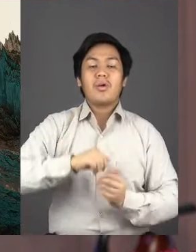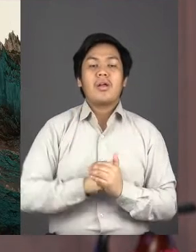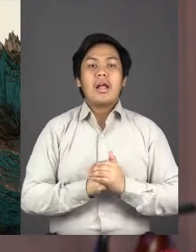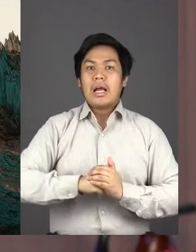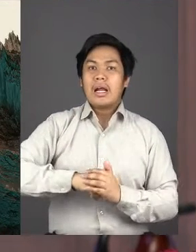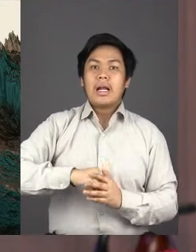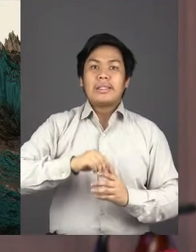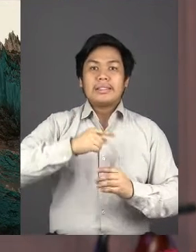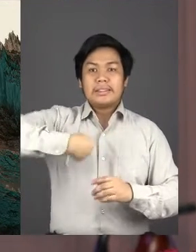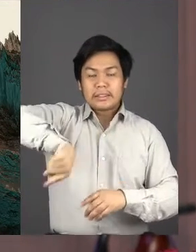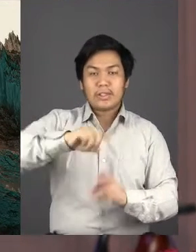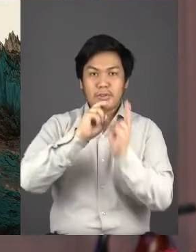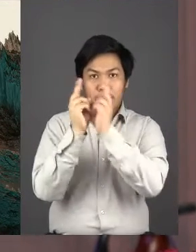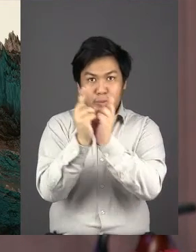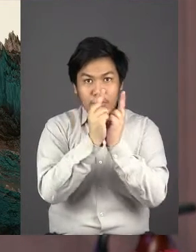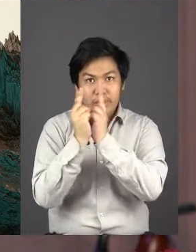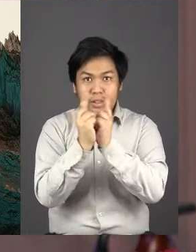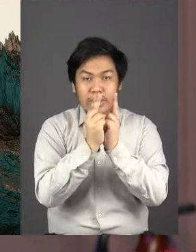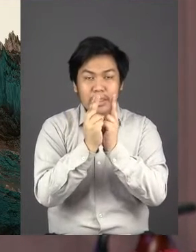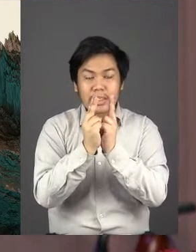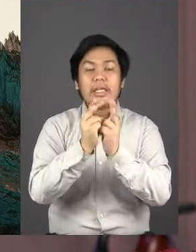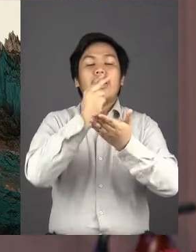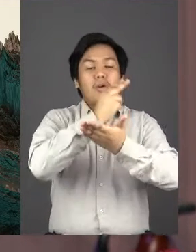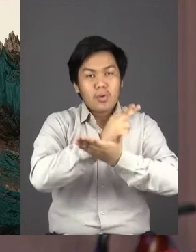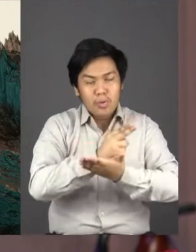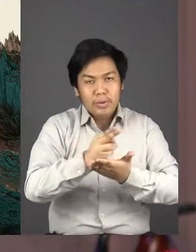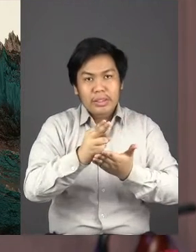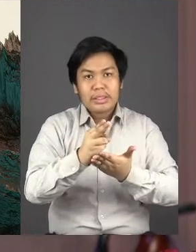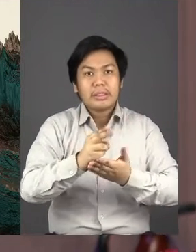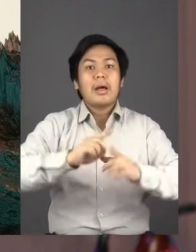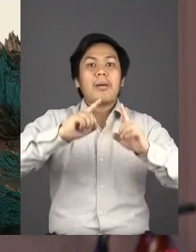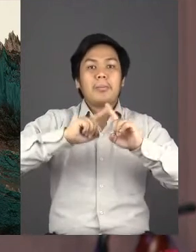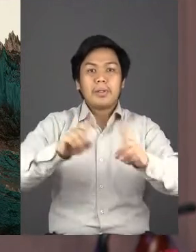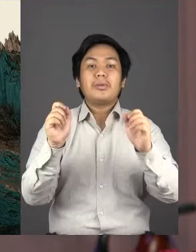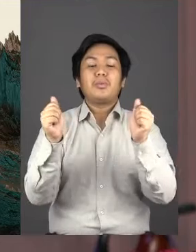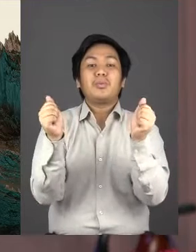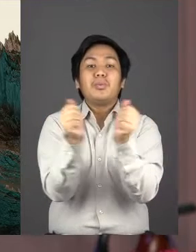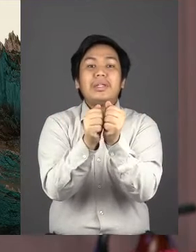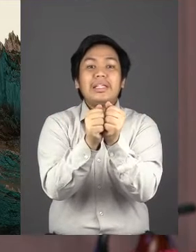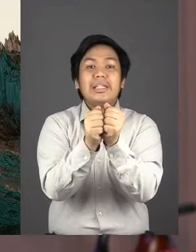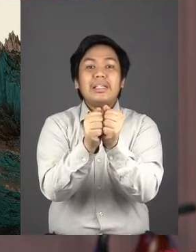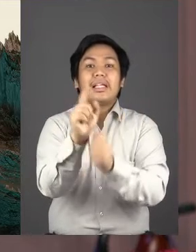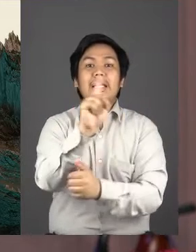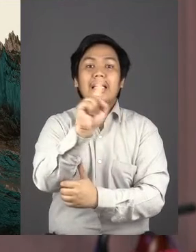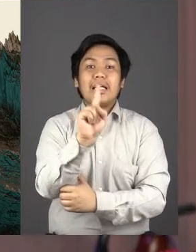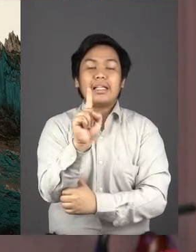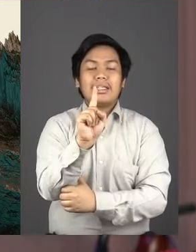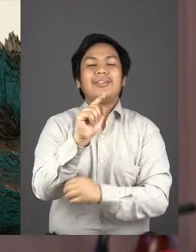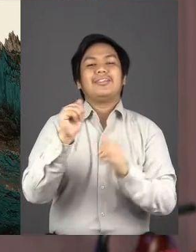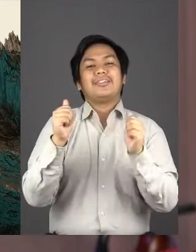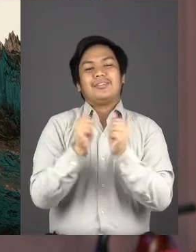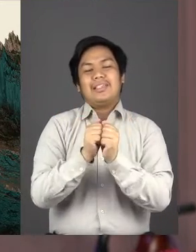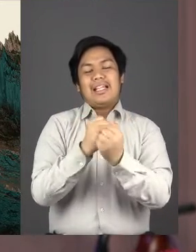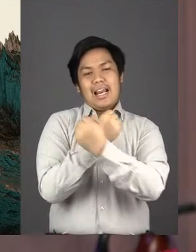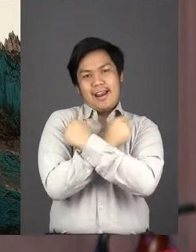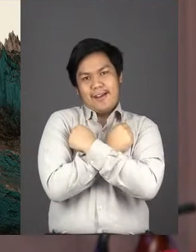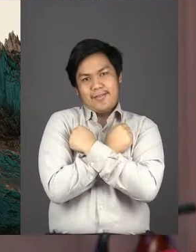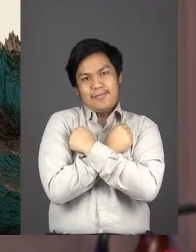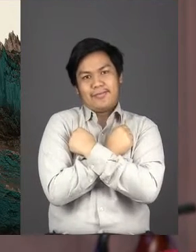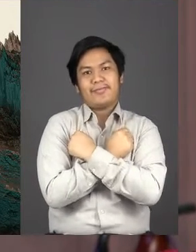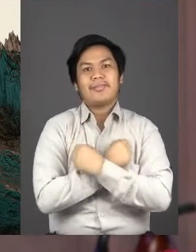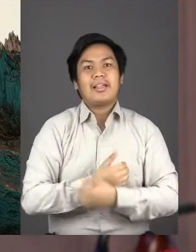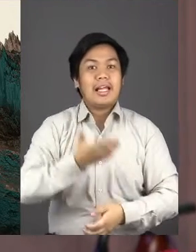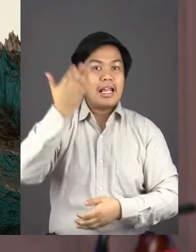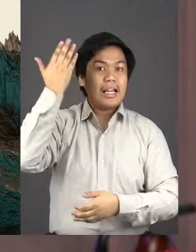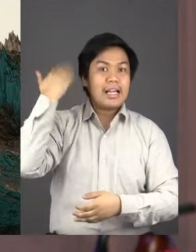sa pagkakaisa, hindi lang sa kabanalan, kundi pagtawag sa pag-ibig. Yun po ang ating teksto